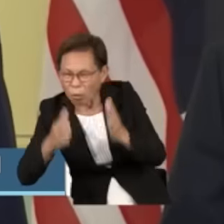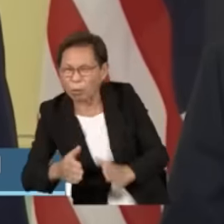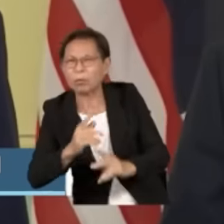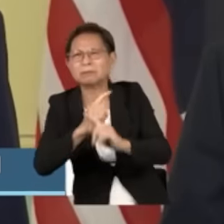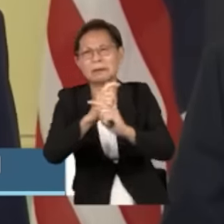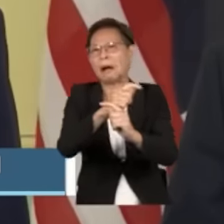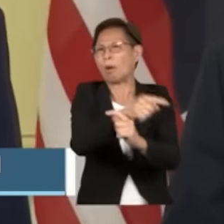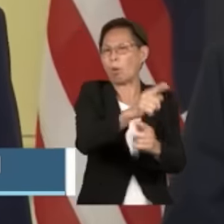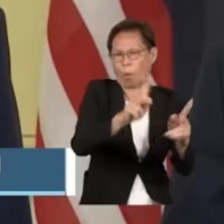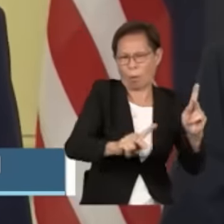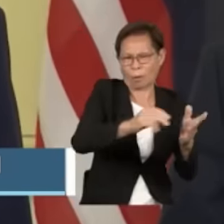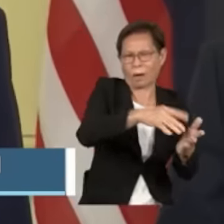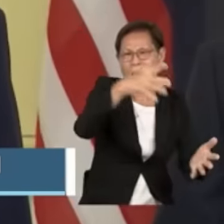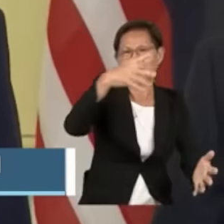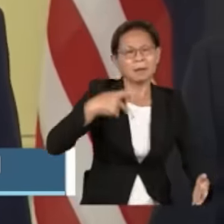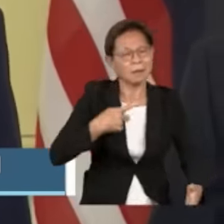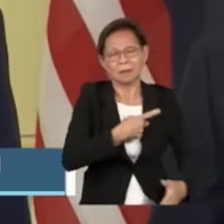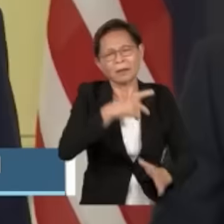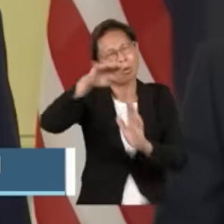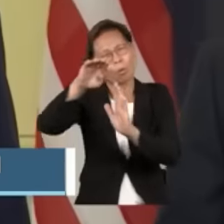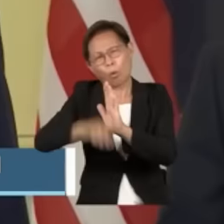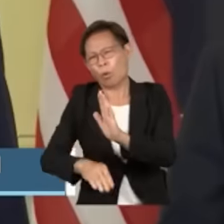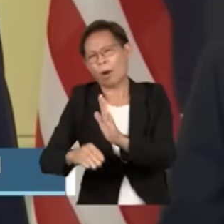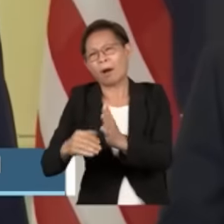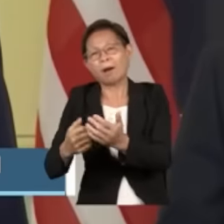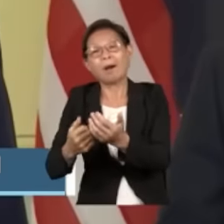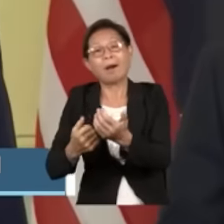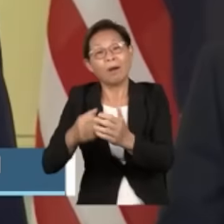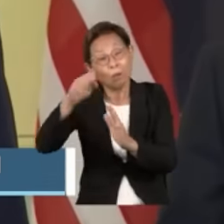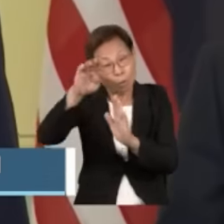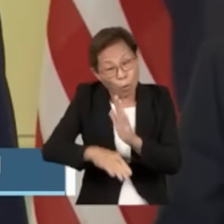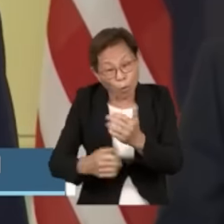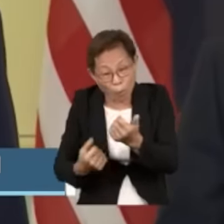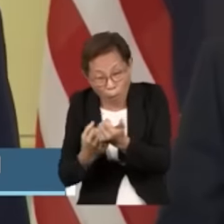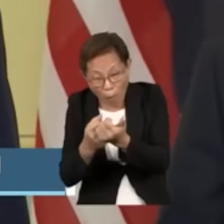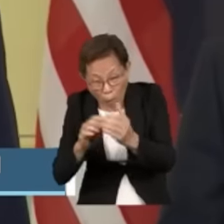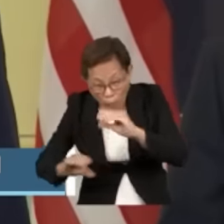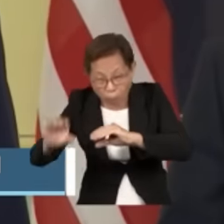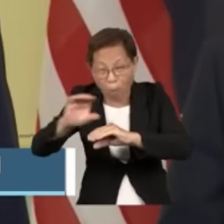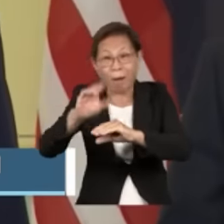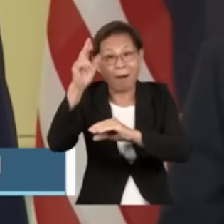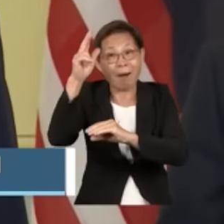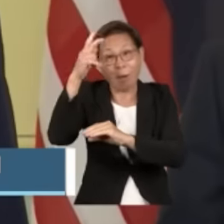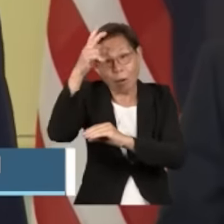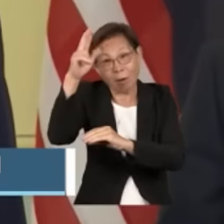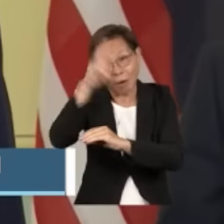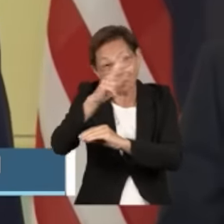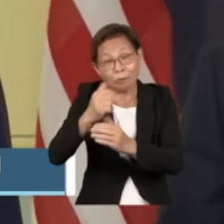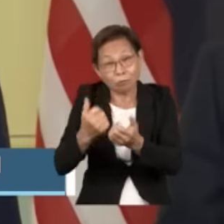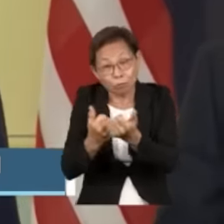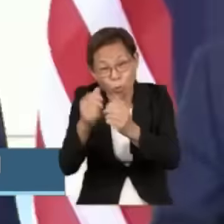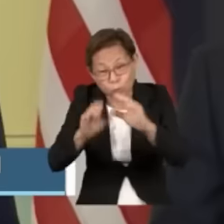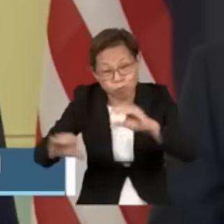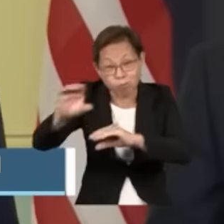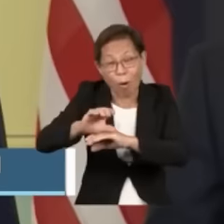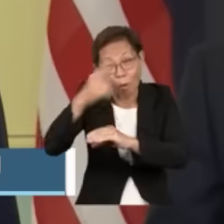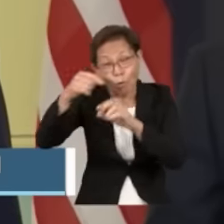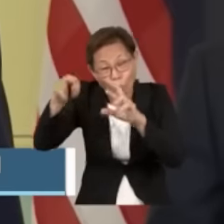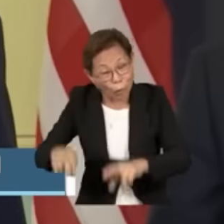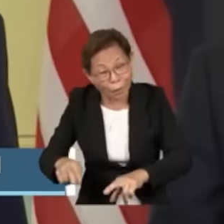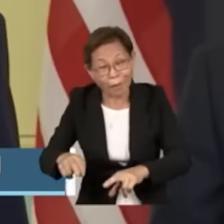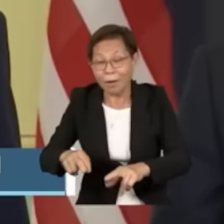pendirian, tidak mengurangkan subsidi bagi rakyat. Tetapi subsidi tabung